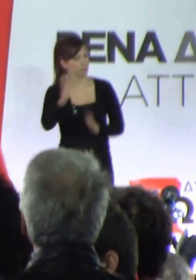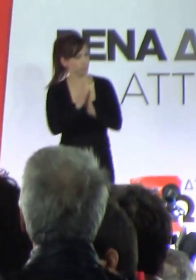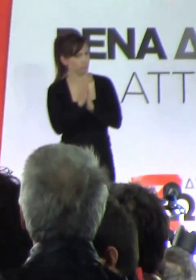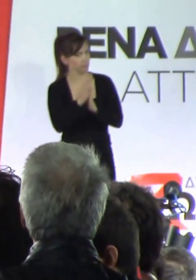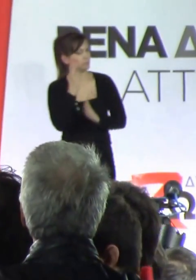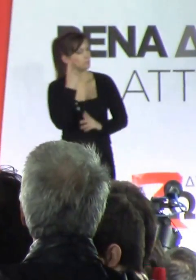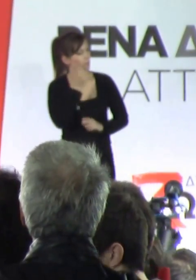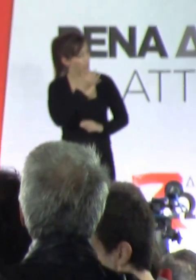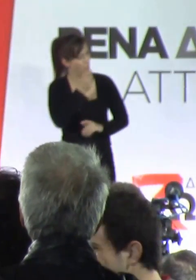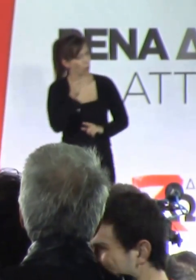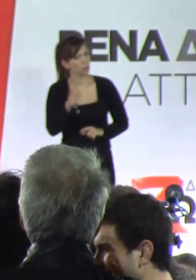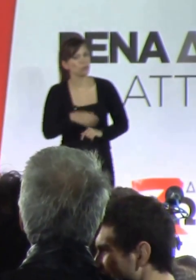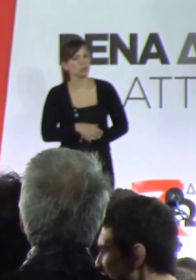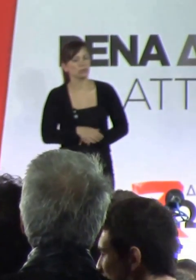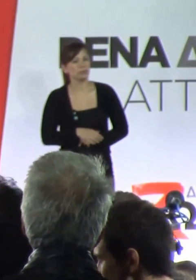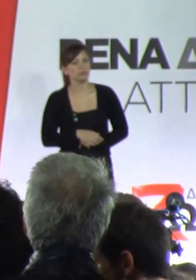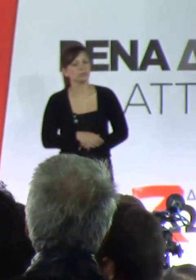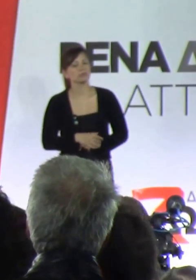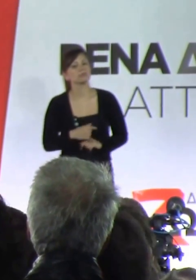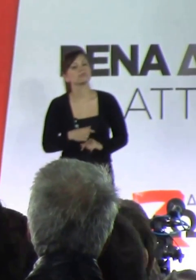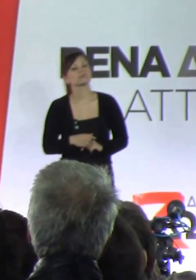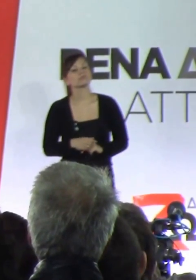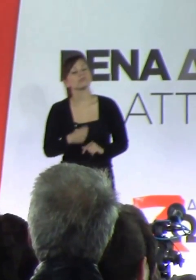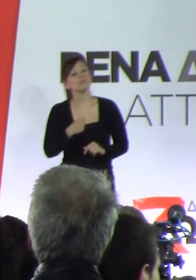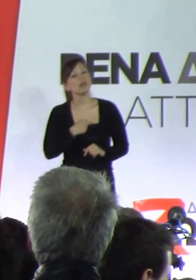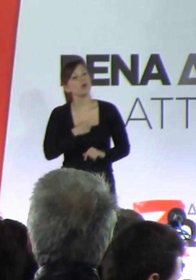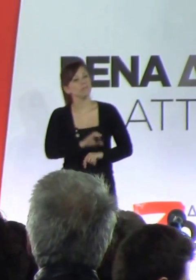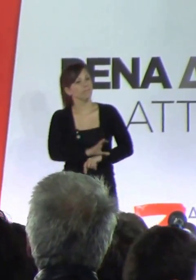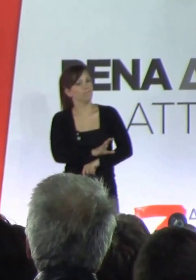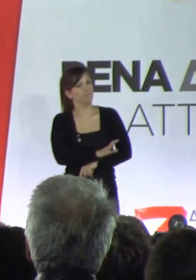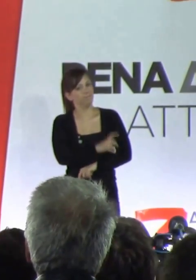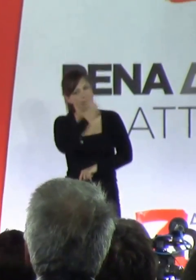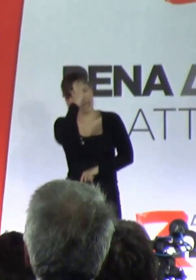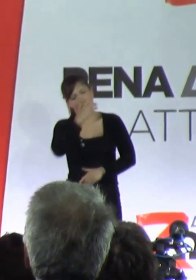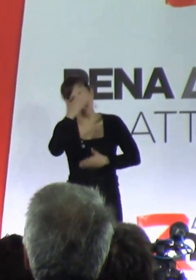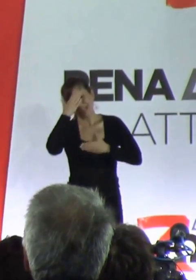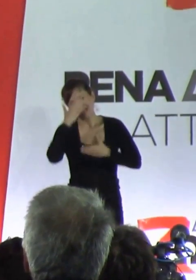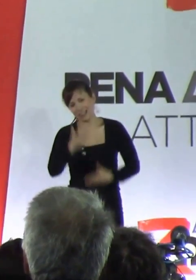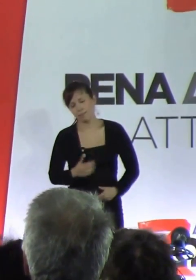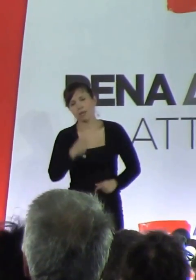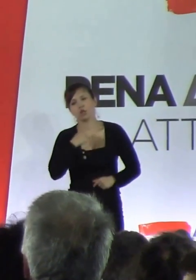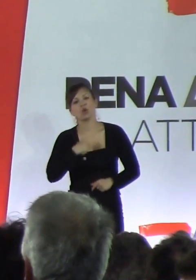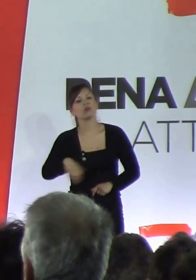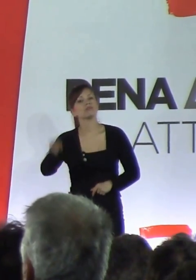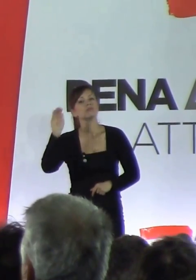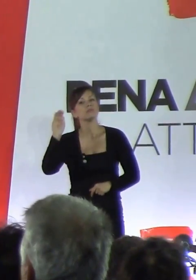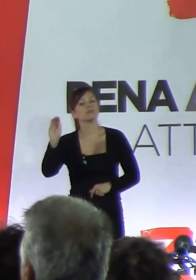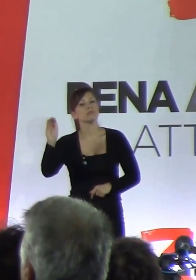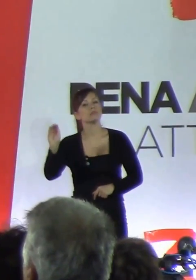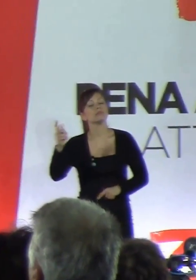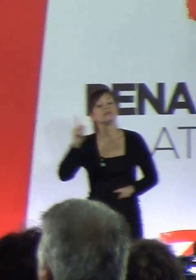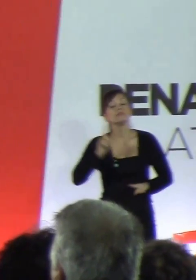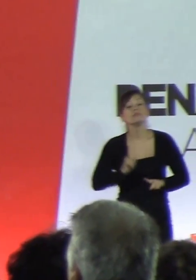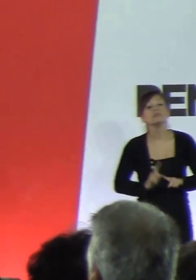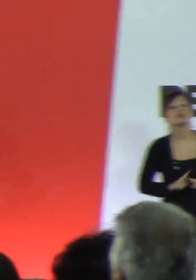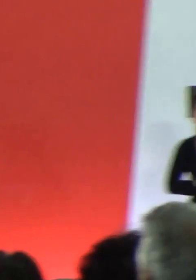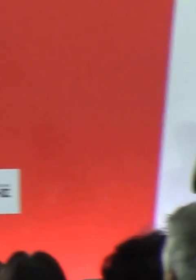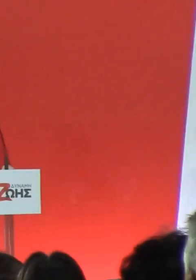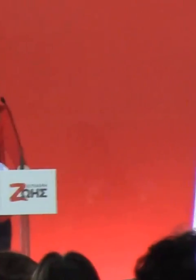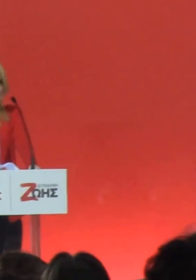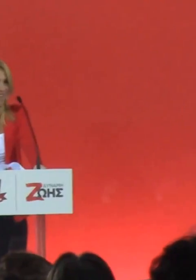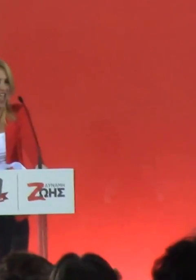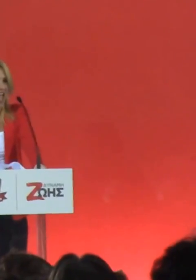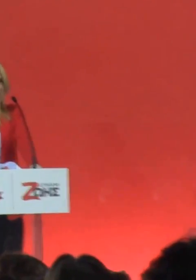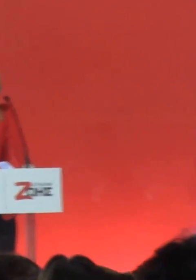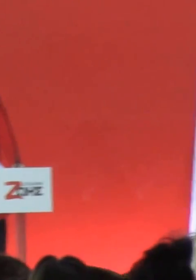Επειδή έχω την τιμή να φωνάξω τον Έλληνα